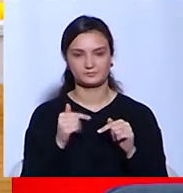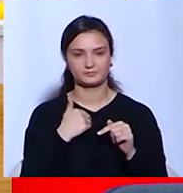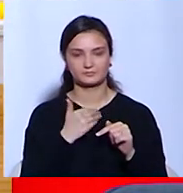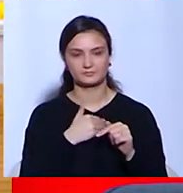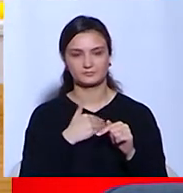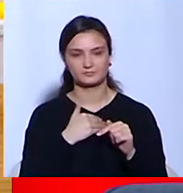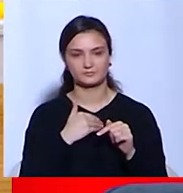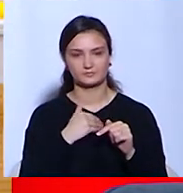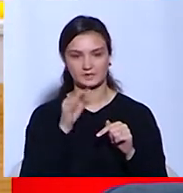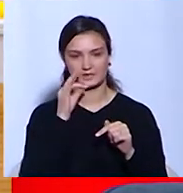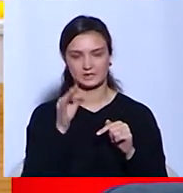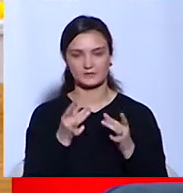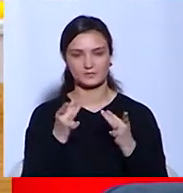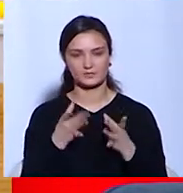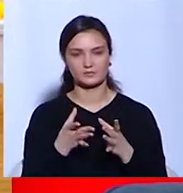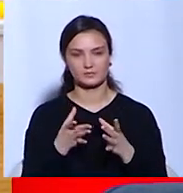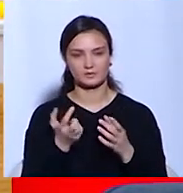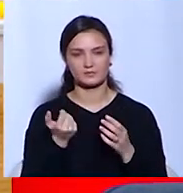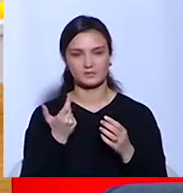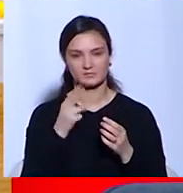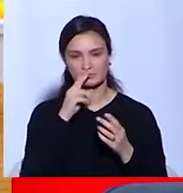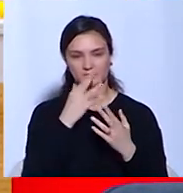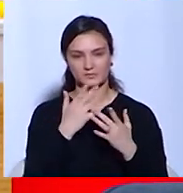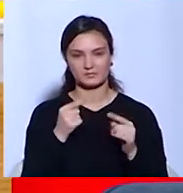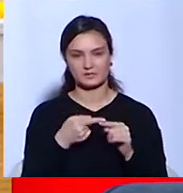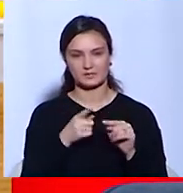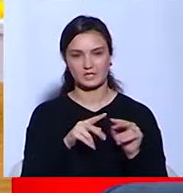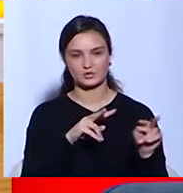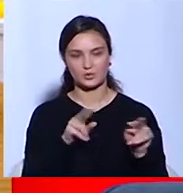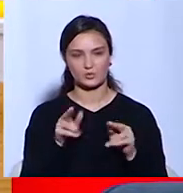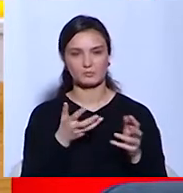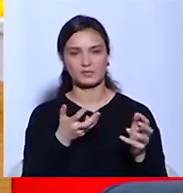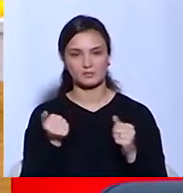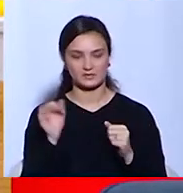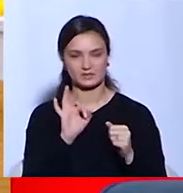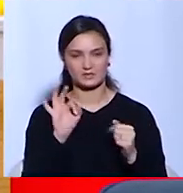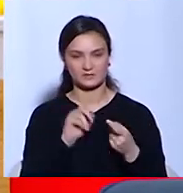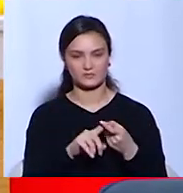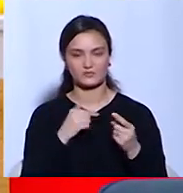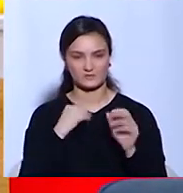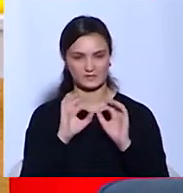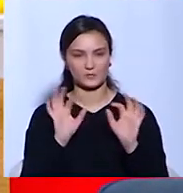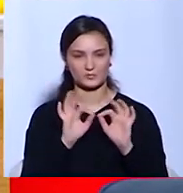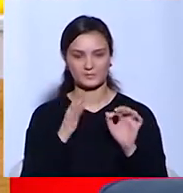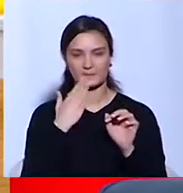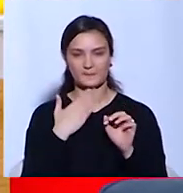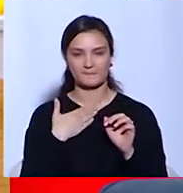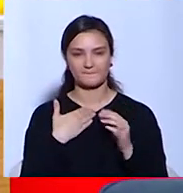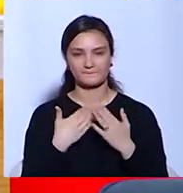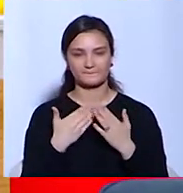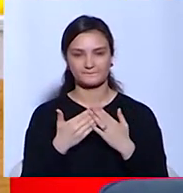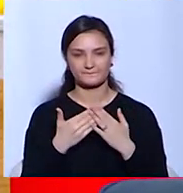მე მინდა გაგახსენოთ უბრალოდ რამდენიმე პრეპარატის ერთდროულად მიღებასთან დაკავშირებით ჩვენ საუბრობთ ხოლმე, განსაკუთრებით